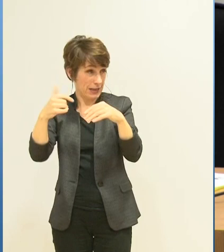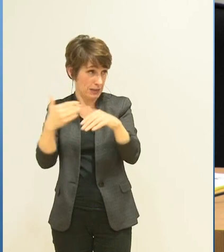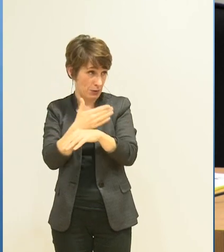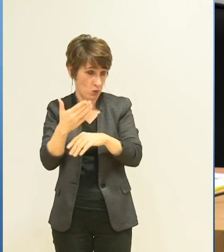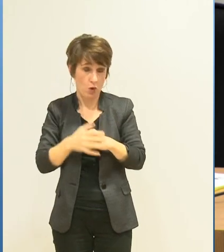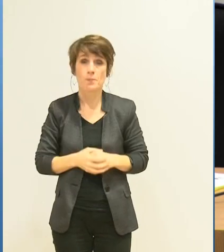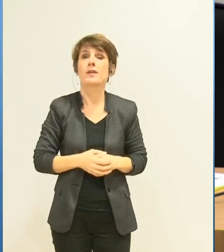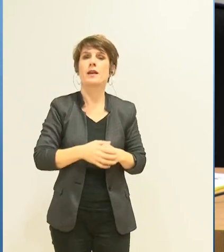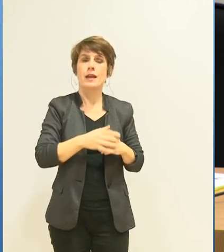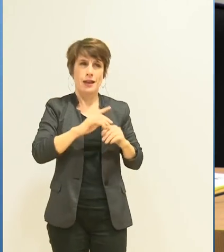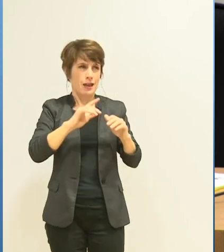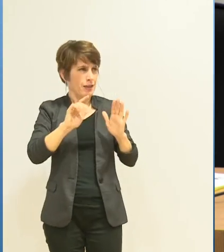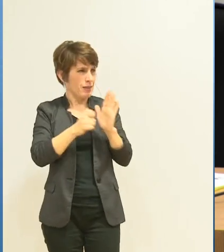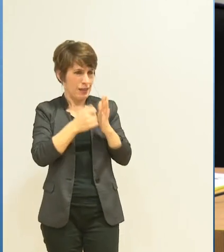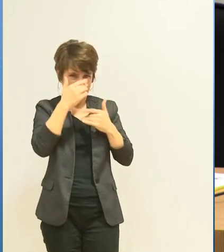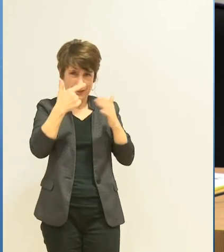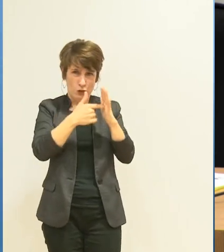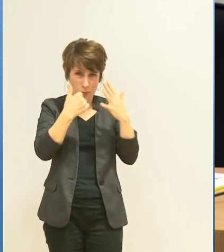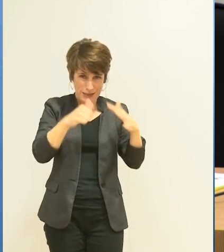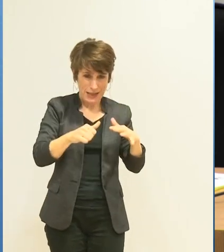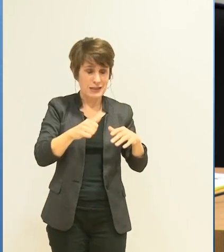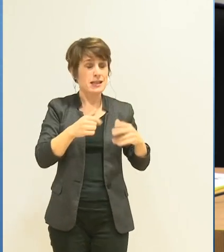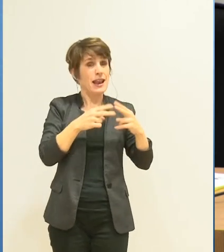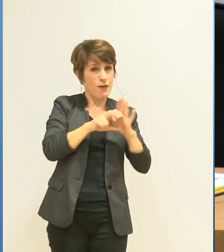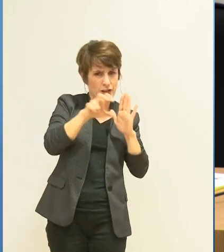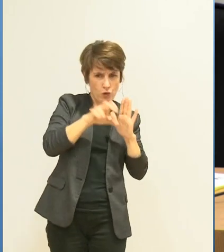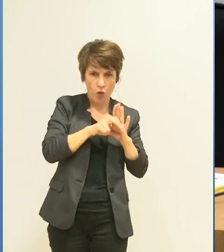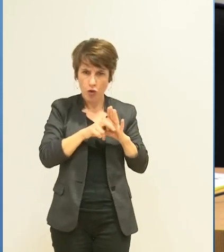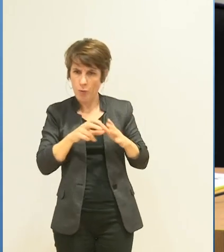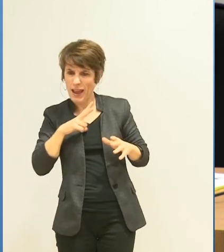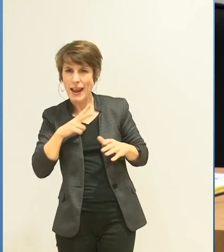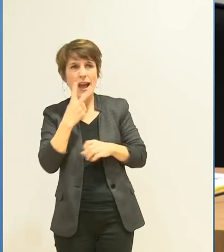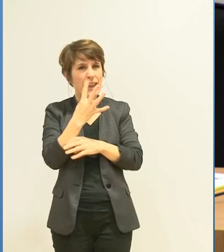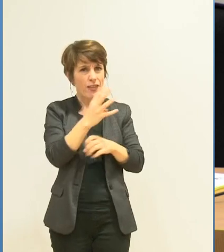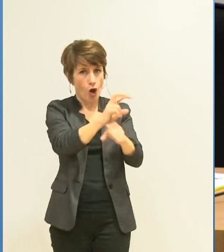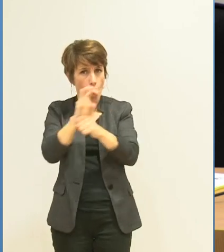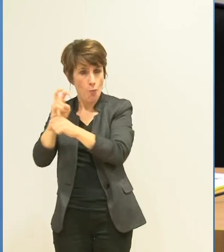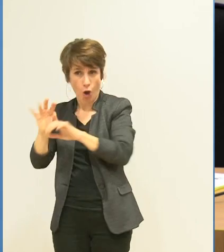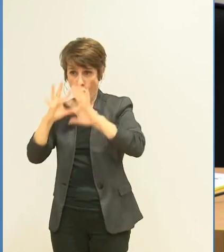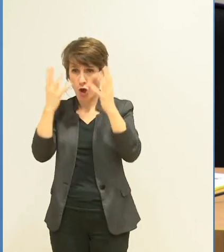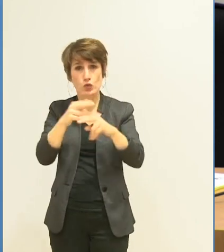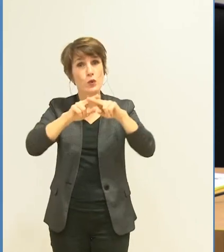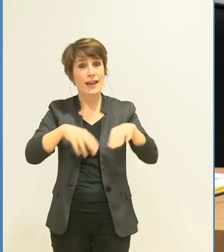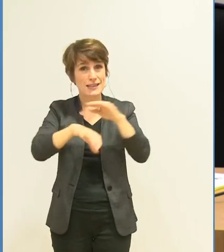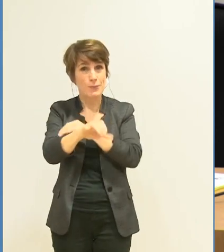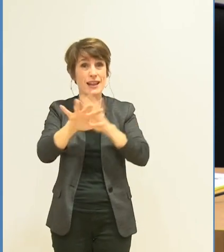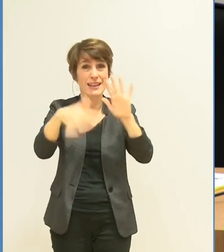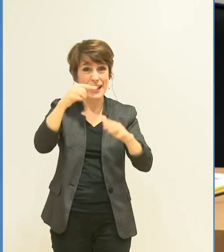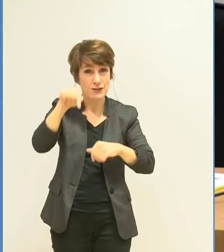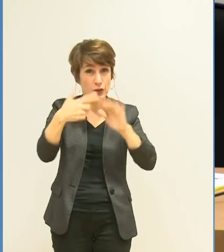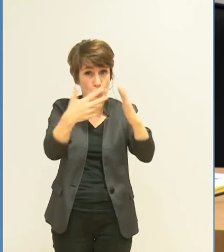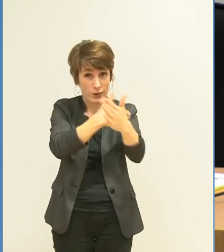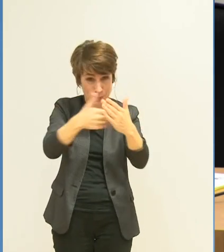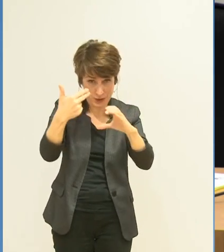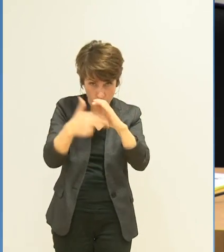refinancement de quatre emprunts représentant un capital restant dû de 15 8 millions d'euros soit un peu